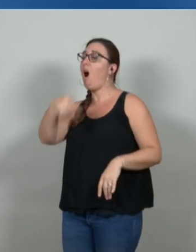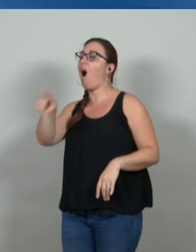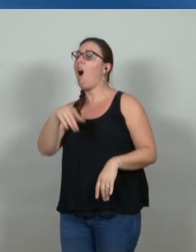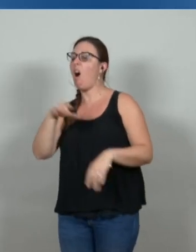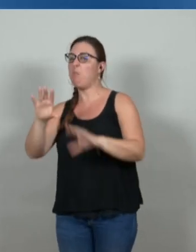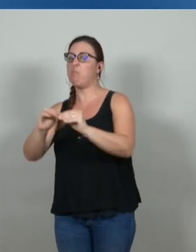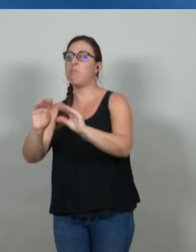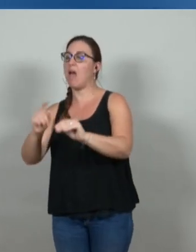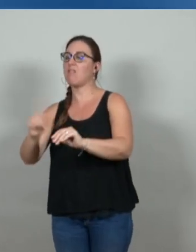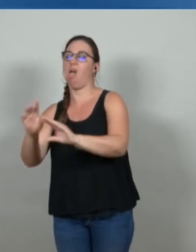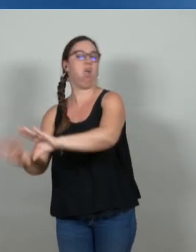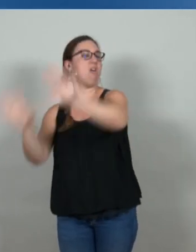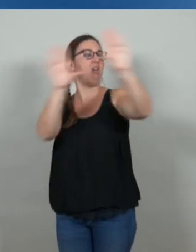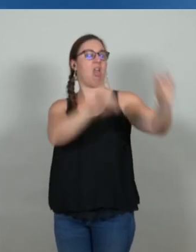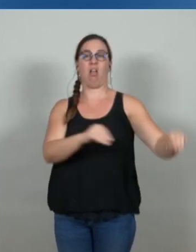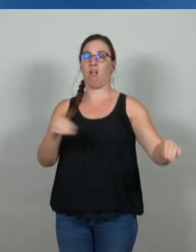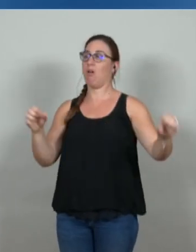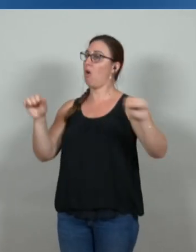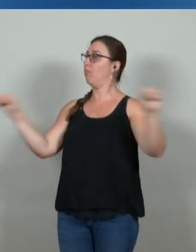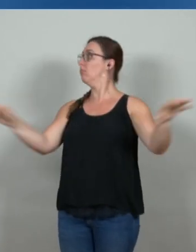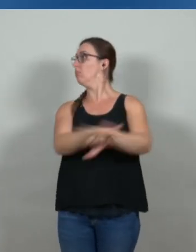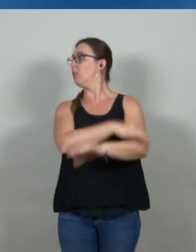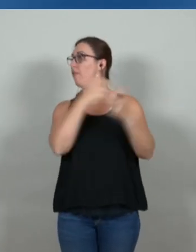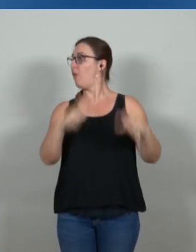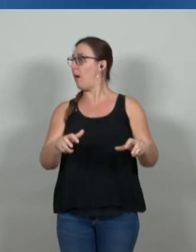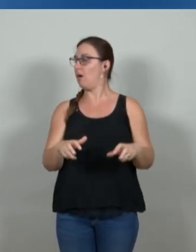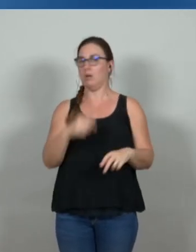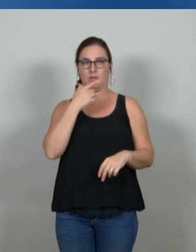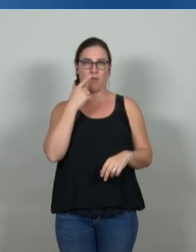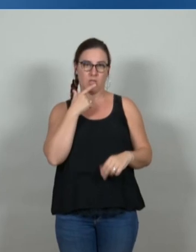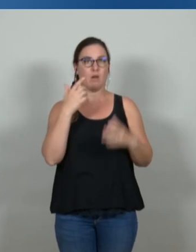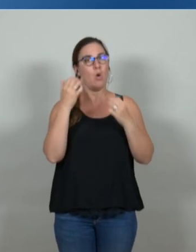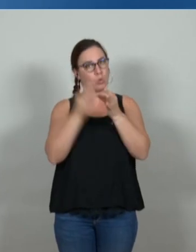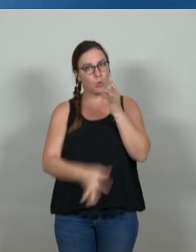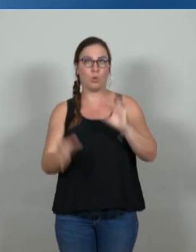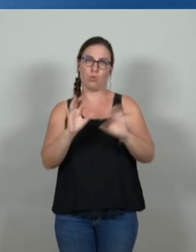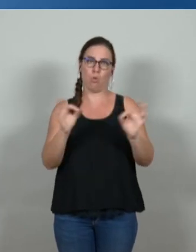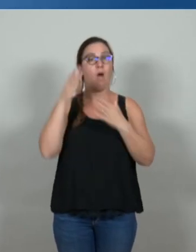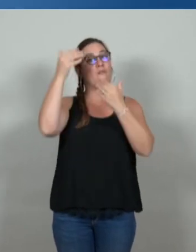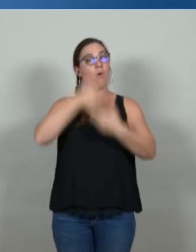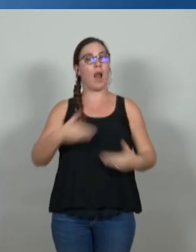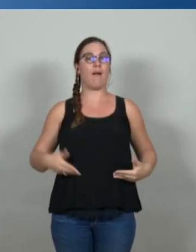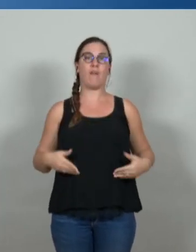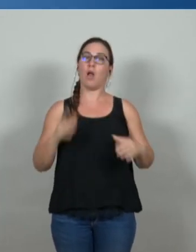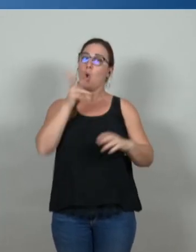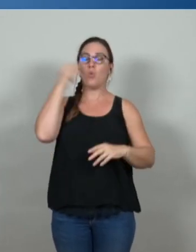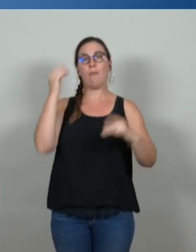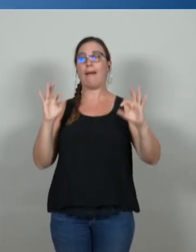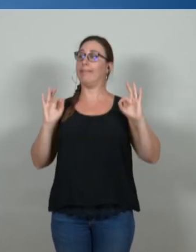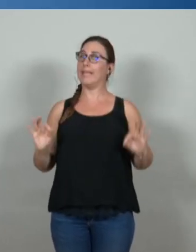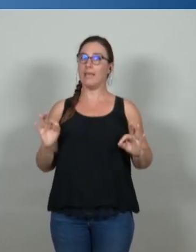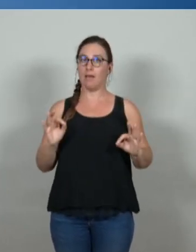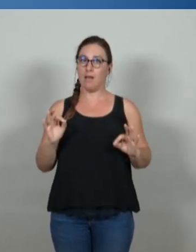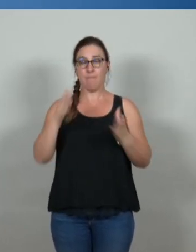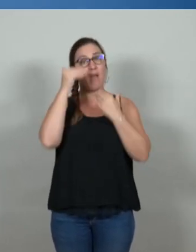déplacer parce que vous ne souhaitez plus les voir plutôt que d'apporter de véritables solutions vous terminez votre vœu en mentionnant la dignité humaine mais ce que vous dites